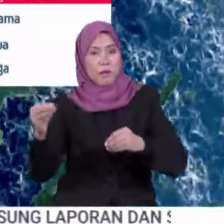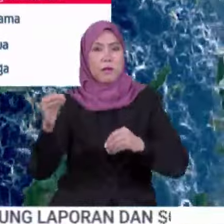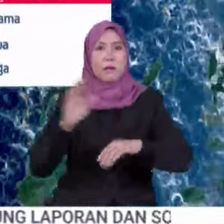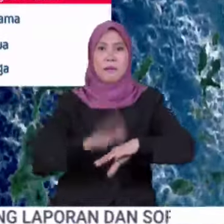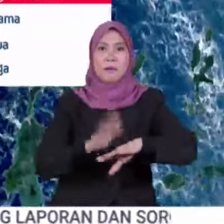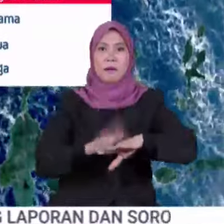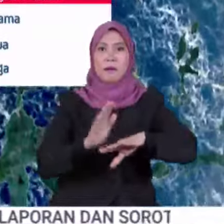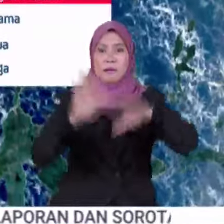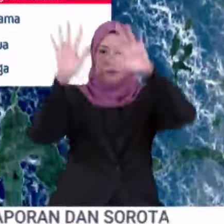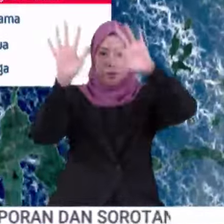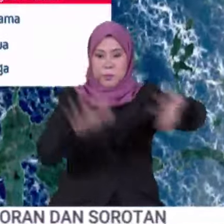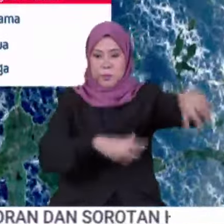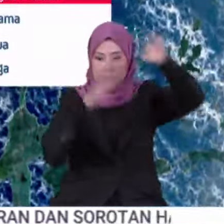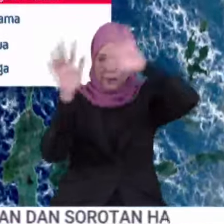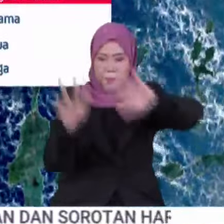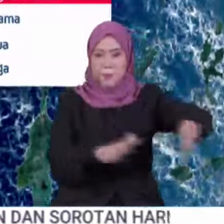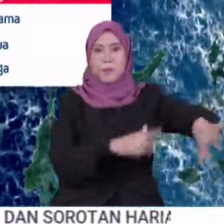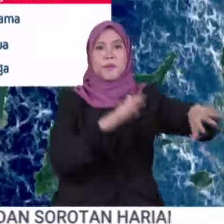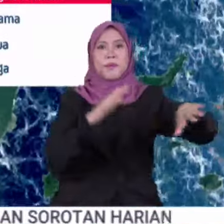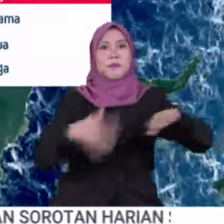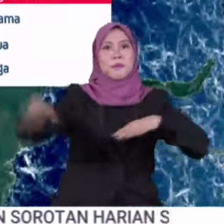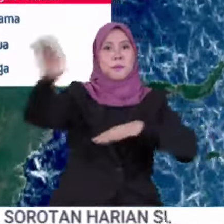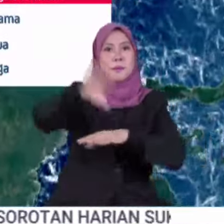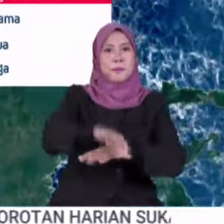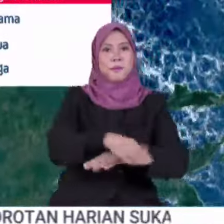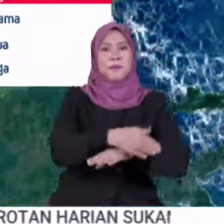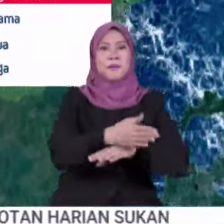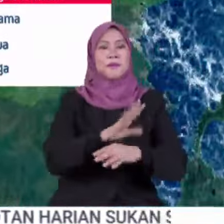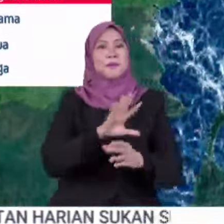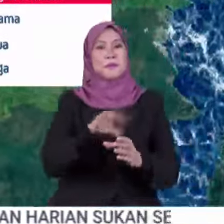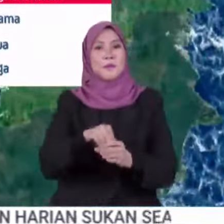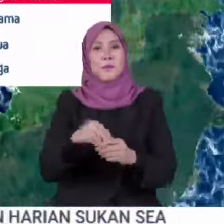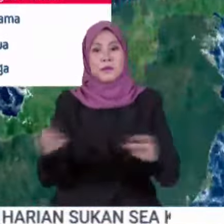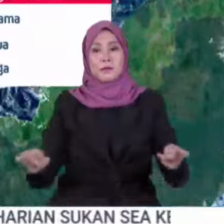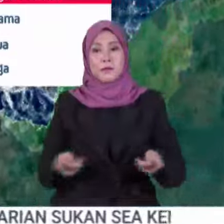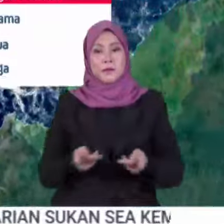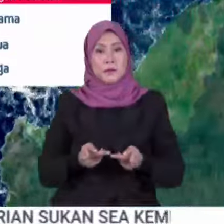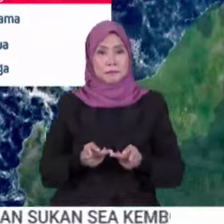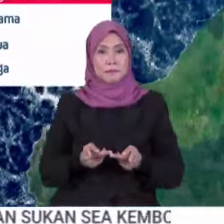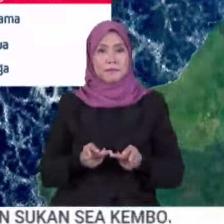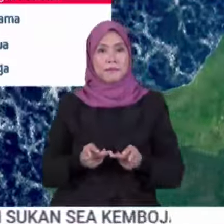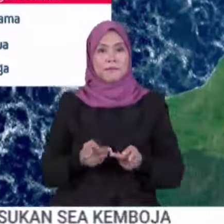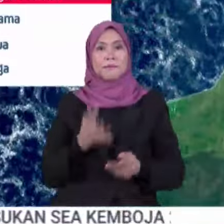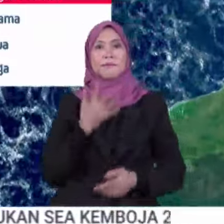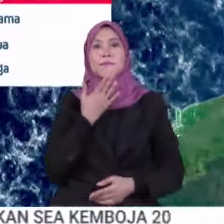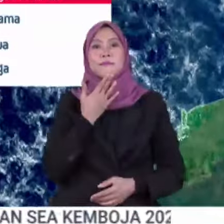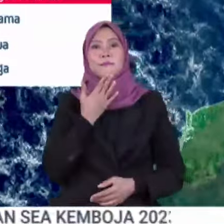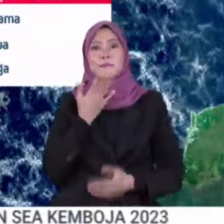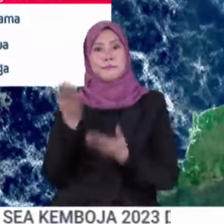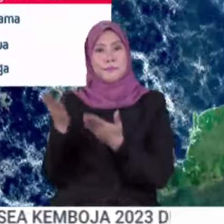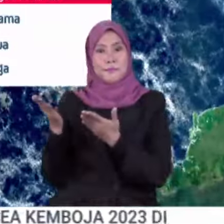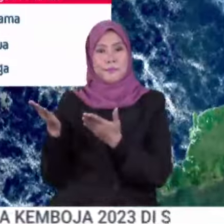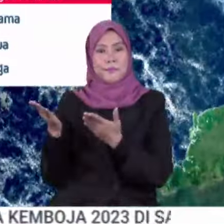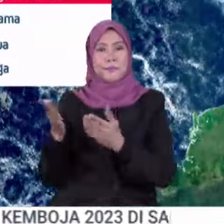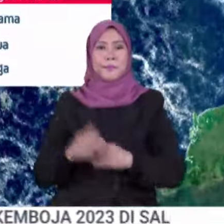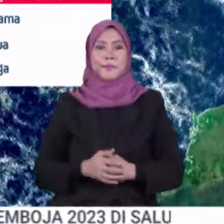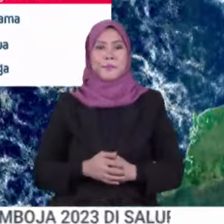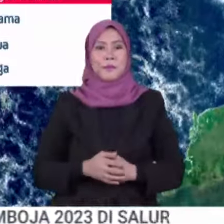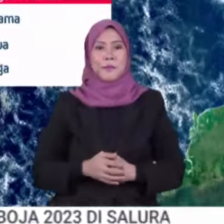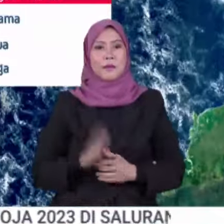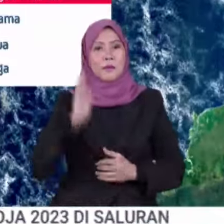dan laut bergelombang peringkat pertama dan juga kedua melibatkan kawasan-kawasan yang berwarna berkenaan. Keadaan ini